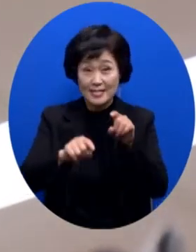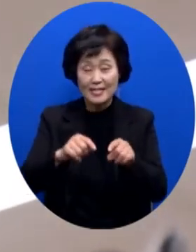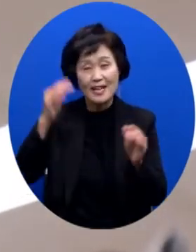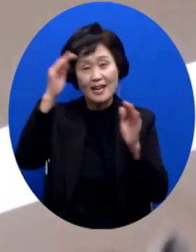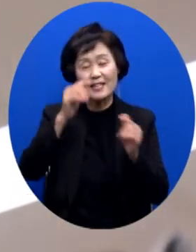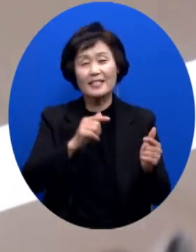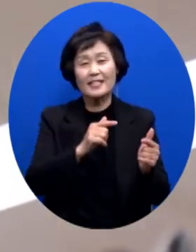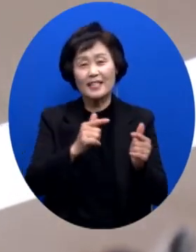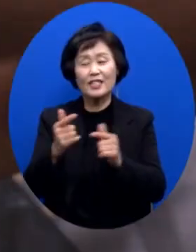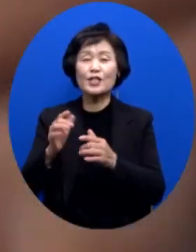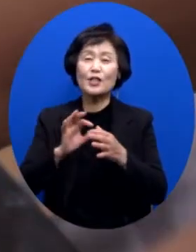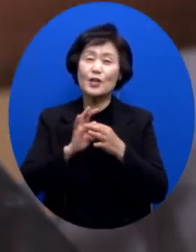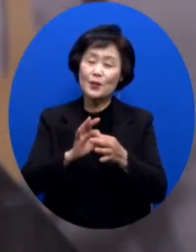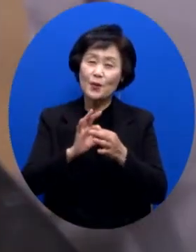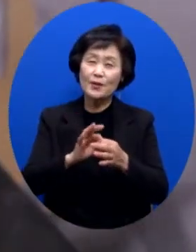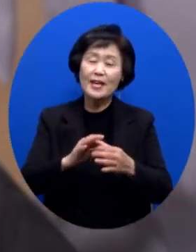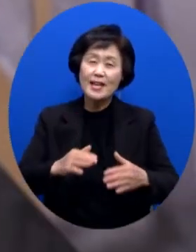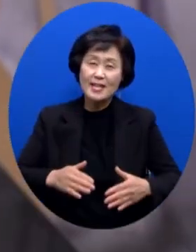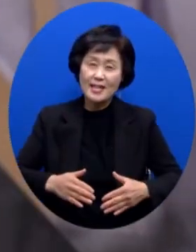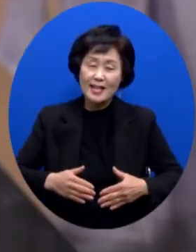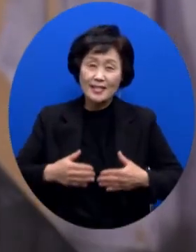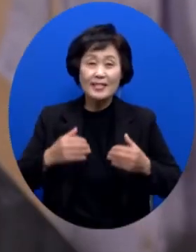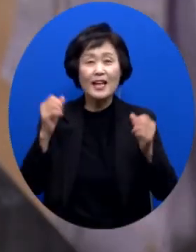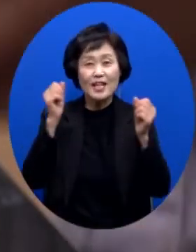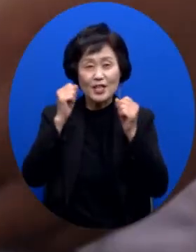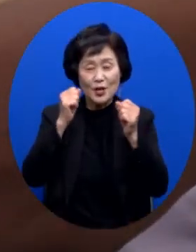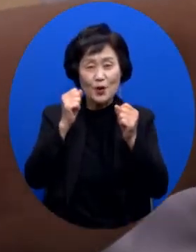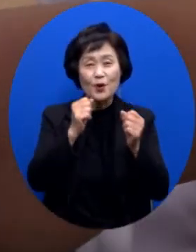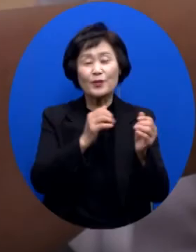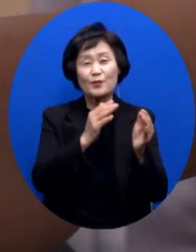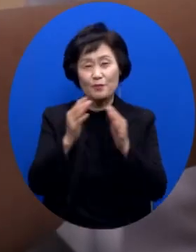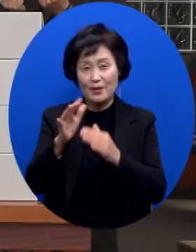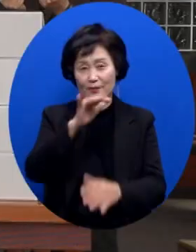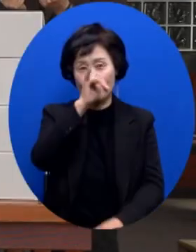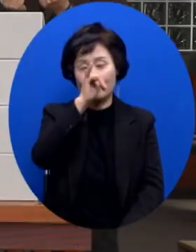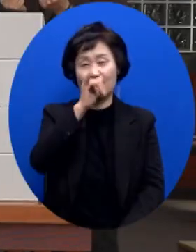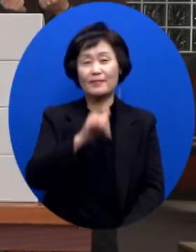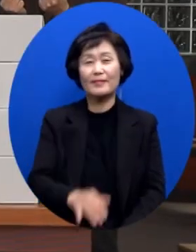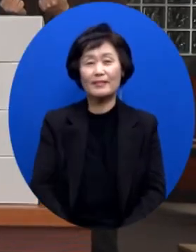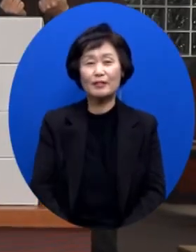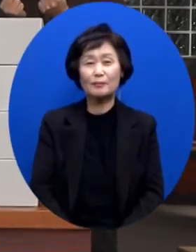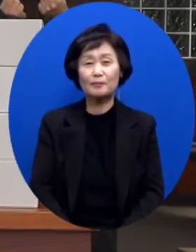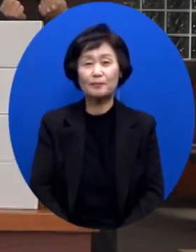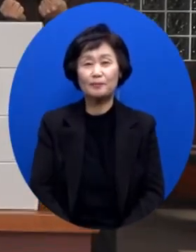따뜻한 연말이 만들어지고 있습니다. CTS 뉴스 이현지입니다.